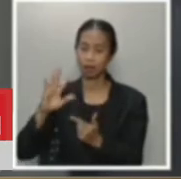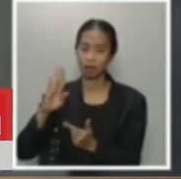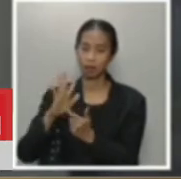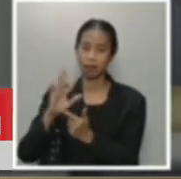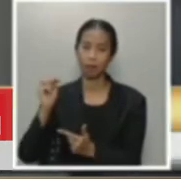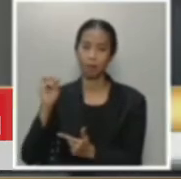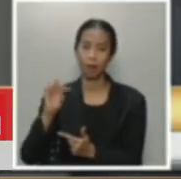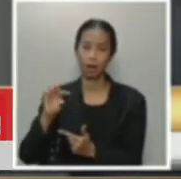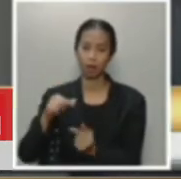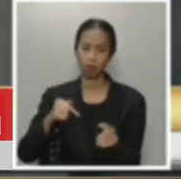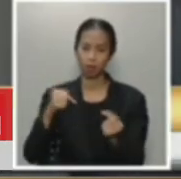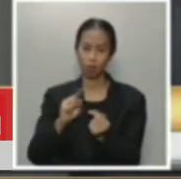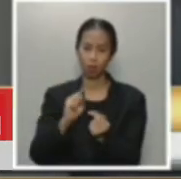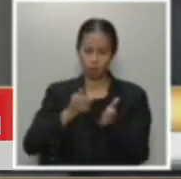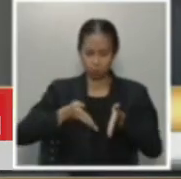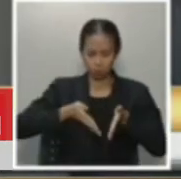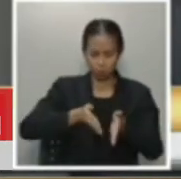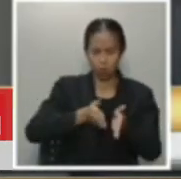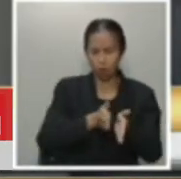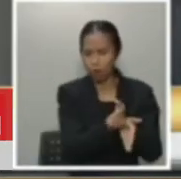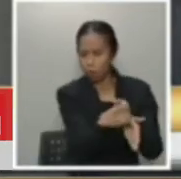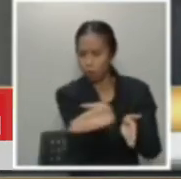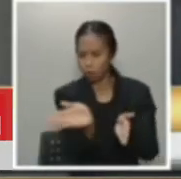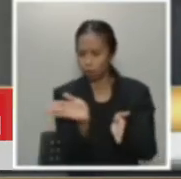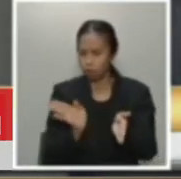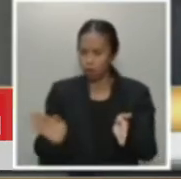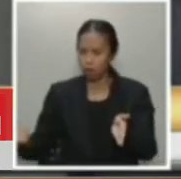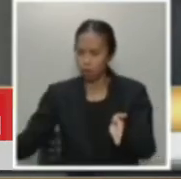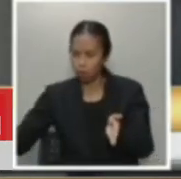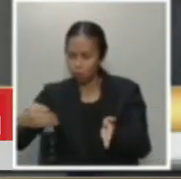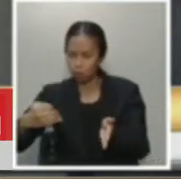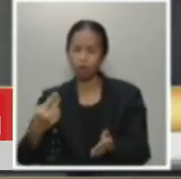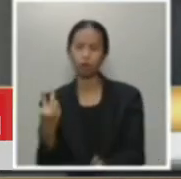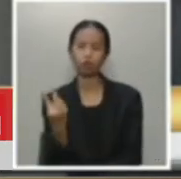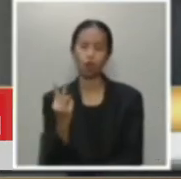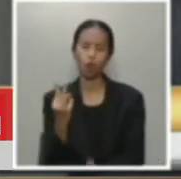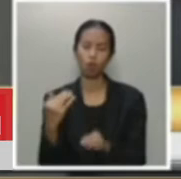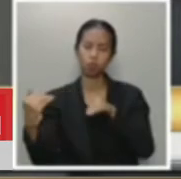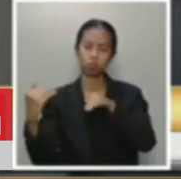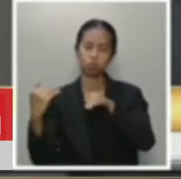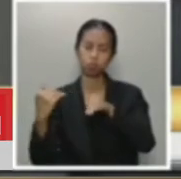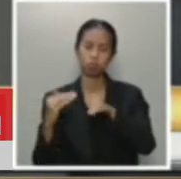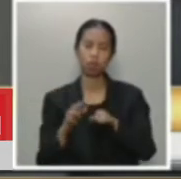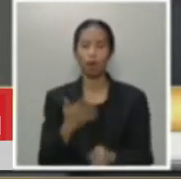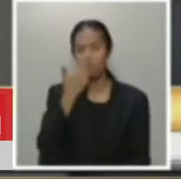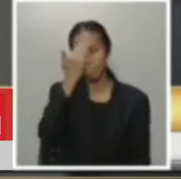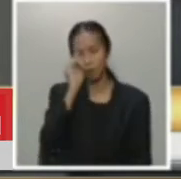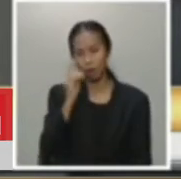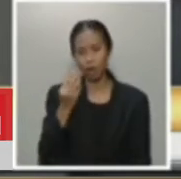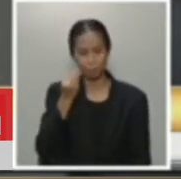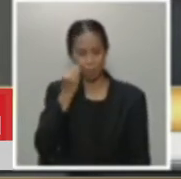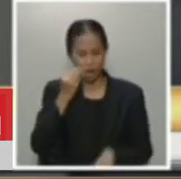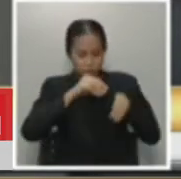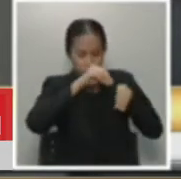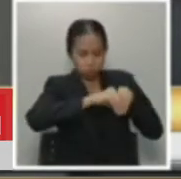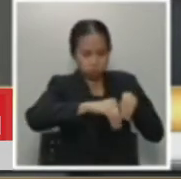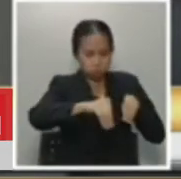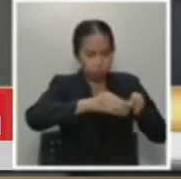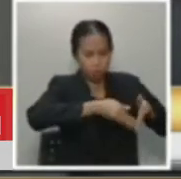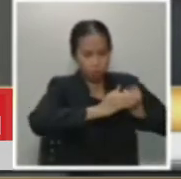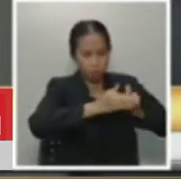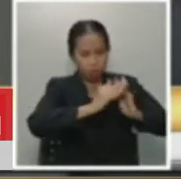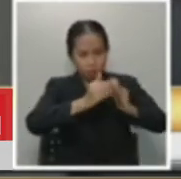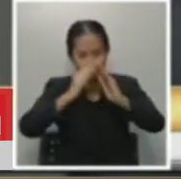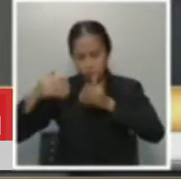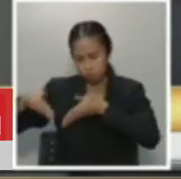วทั้ง2ฝั่งค่ะทั้งขาเข้าและขาออกเนื่องจากปัจจุบันนี้มีหมู่บ้านขึ้นเป็นจำนวนมากทำให้มีรถบร